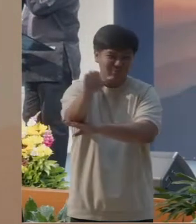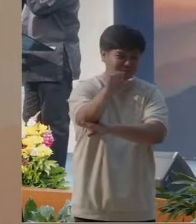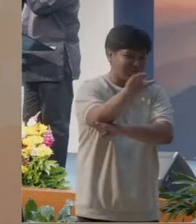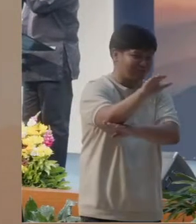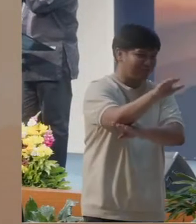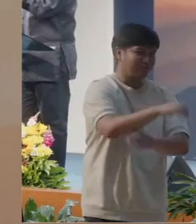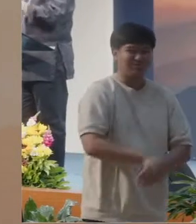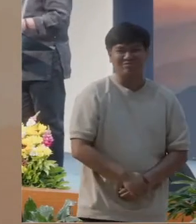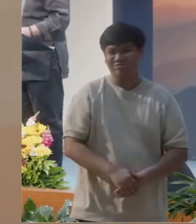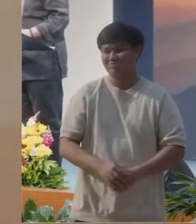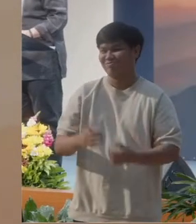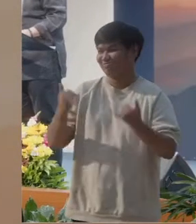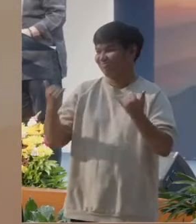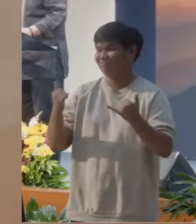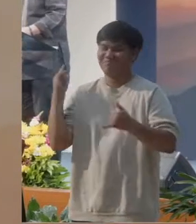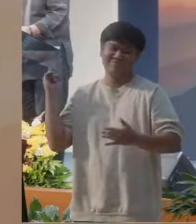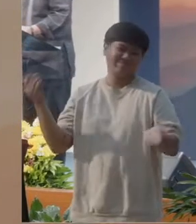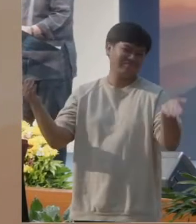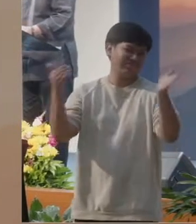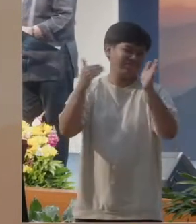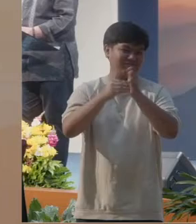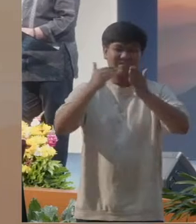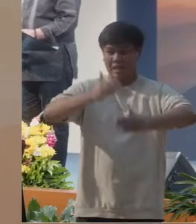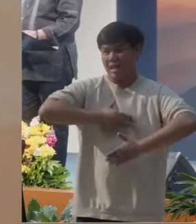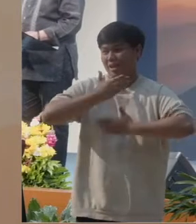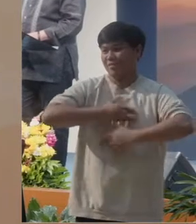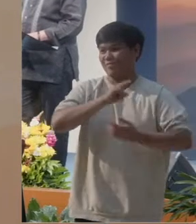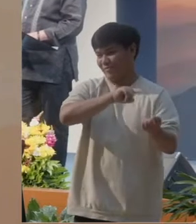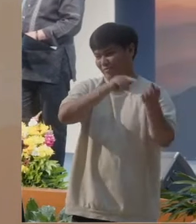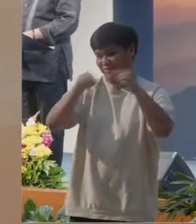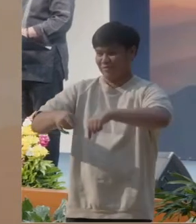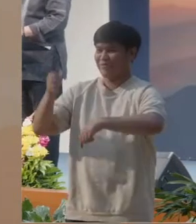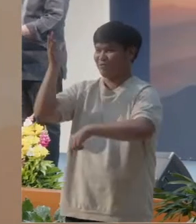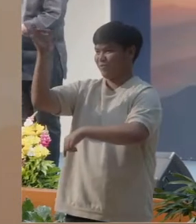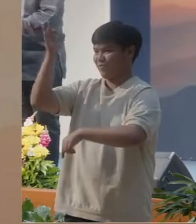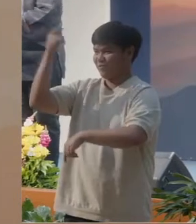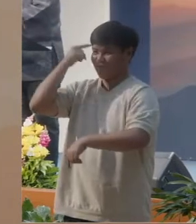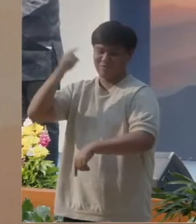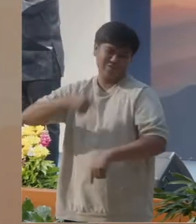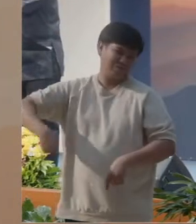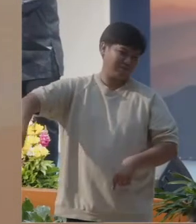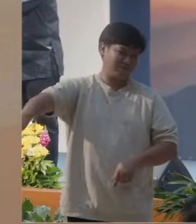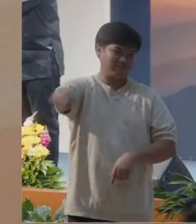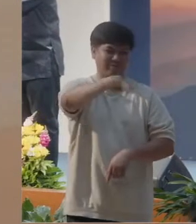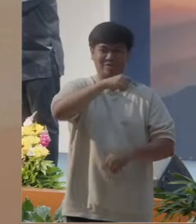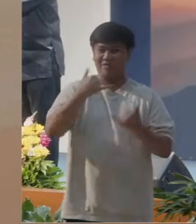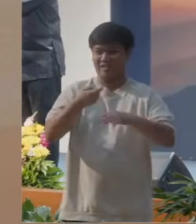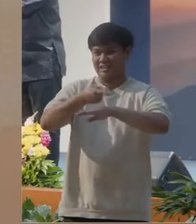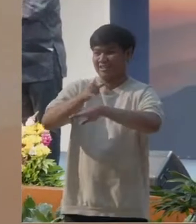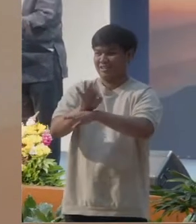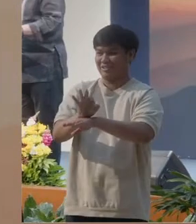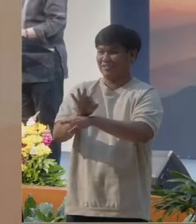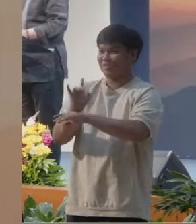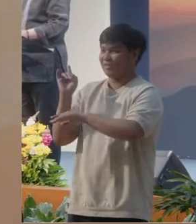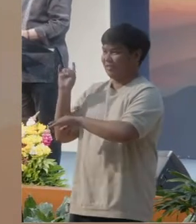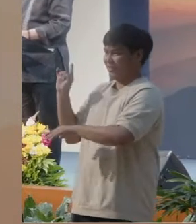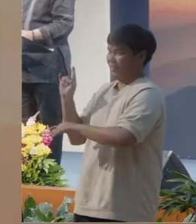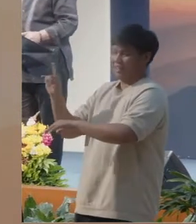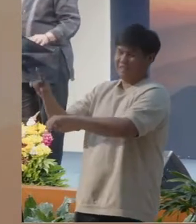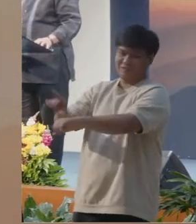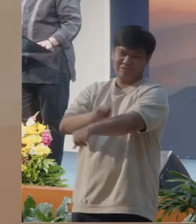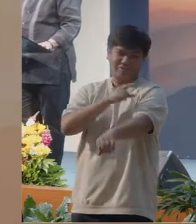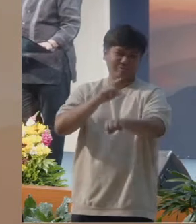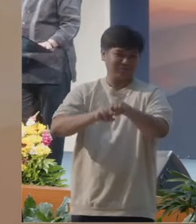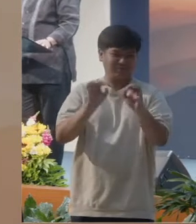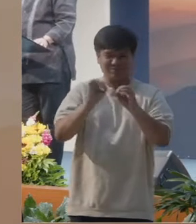Isang magandang pagkakataon na ako po'y makabalik at makapagturo muli dito sa GCF at po'y natutuwa na kayo